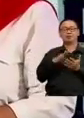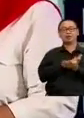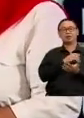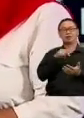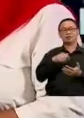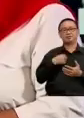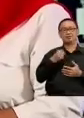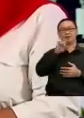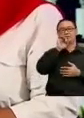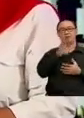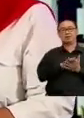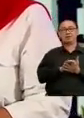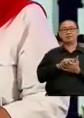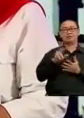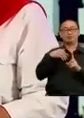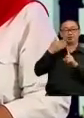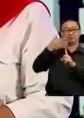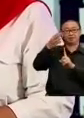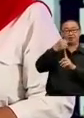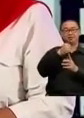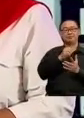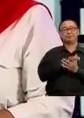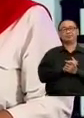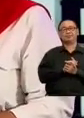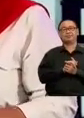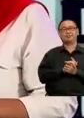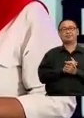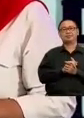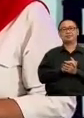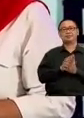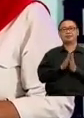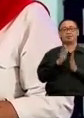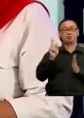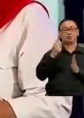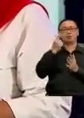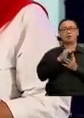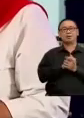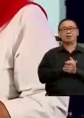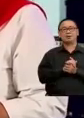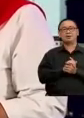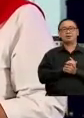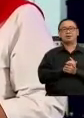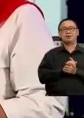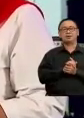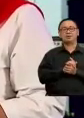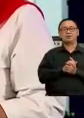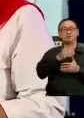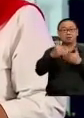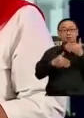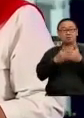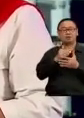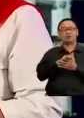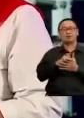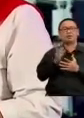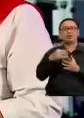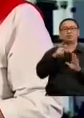dengan pembagian 90 menit untuk penajaman visi misi serta pendalaman materi dari paslon dan 30 menit jeda iklan. Dan